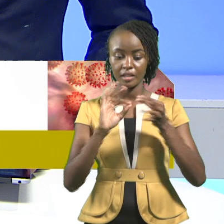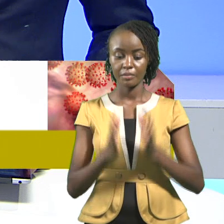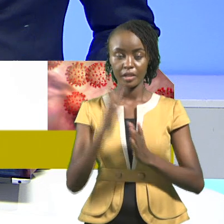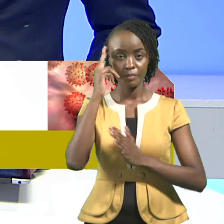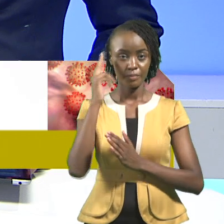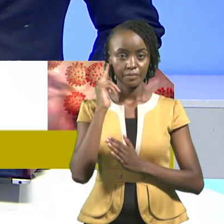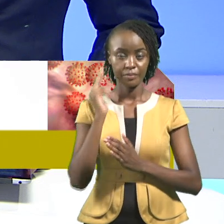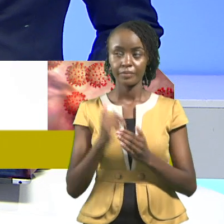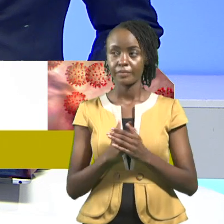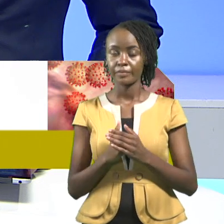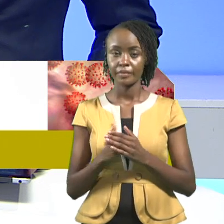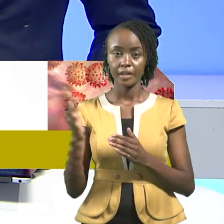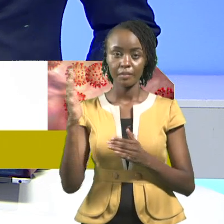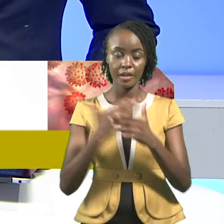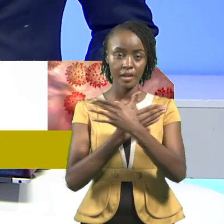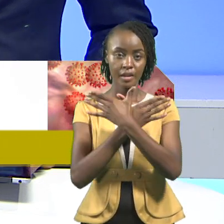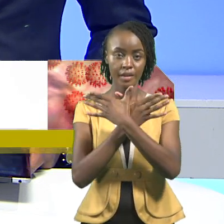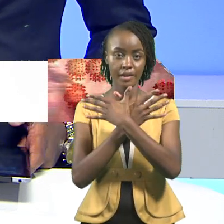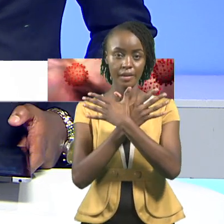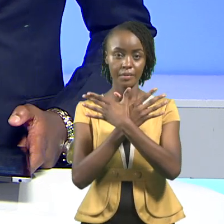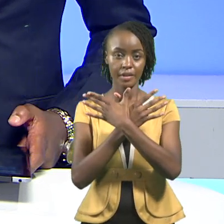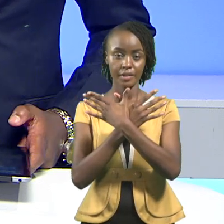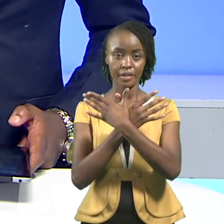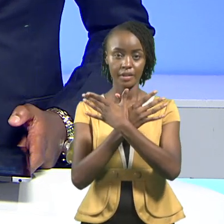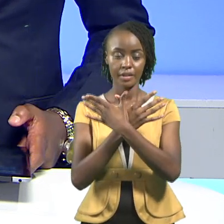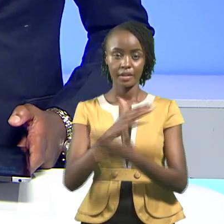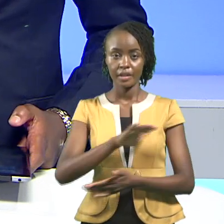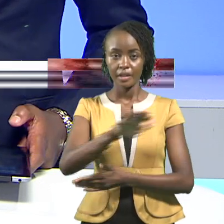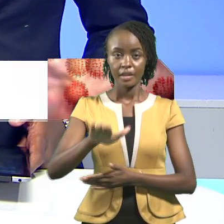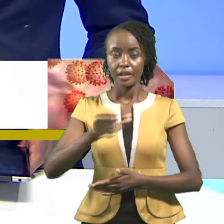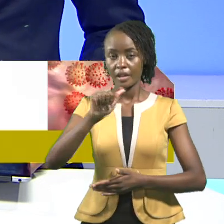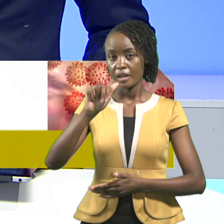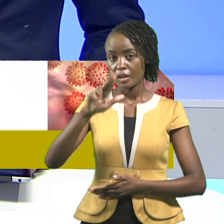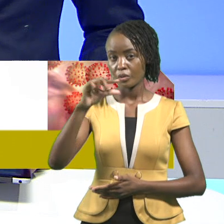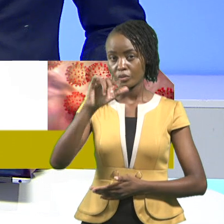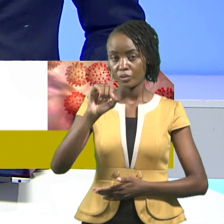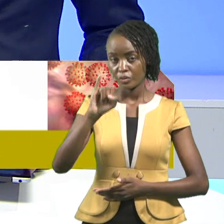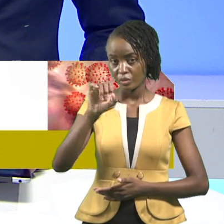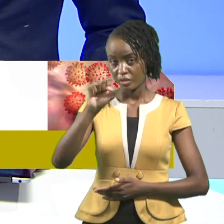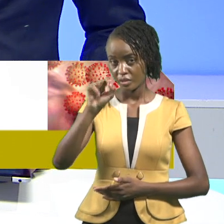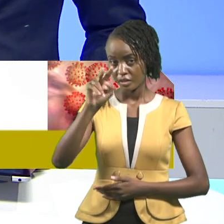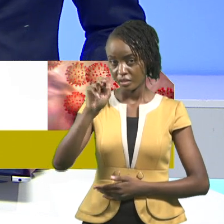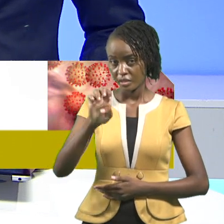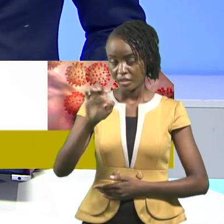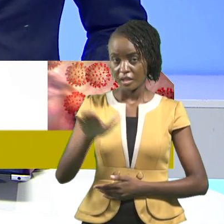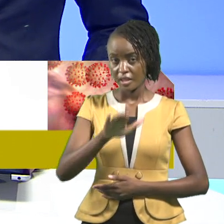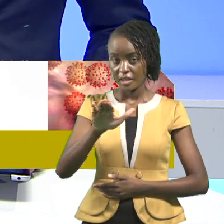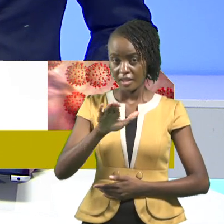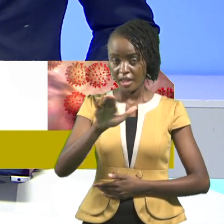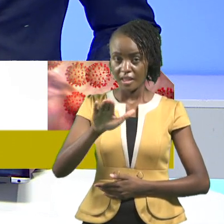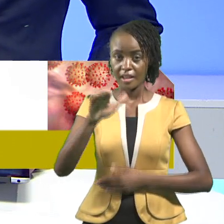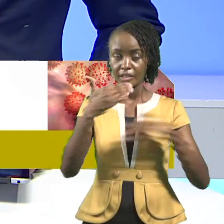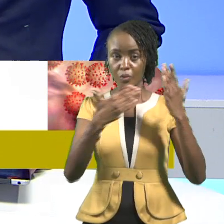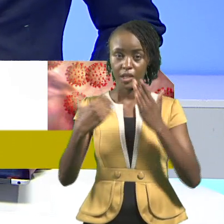taarifa, ni kuwa mashariki mwa taifa la Ujerumani, mji mdogo wa Augustenburg umefungua hoteli na mikahawa yao kwa watalii kwa sharti moja kuwa